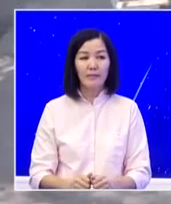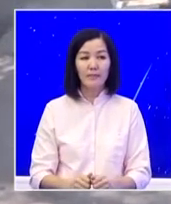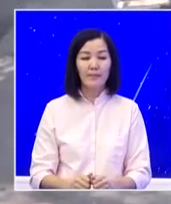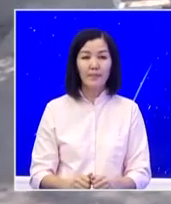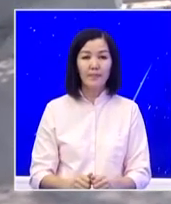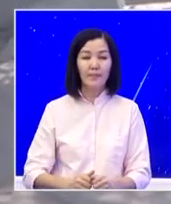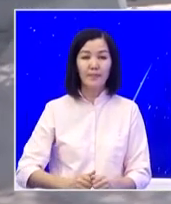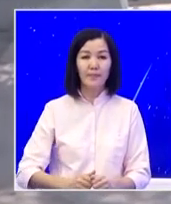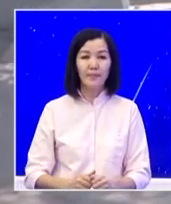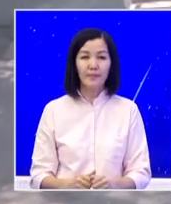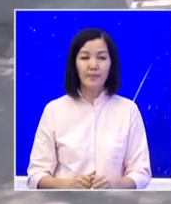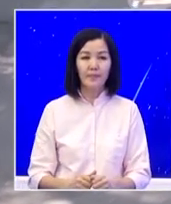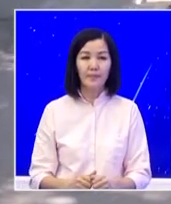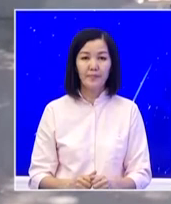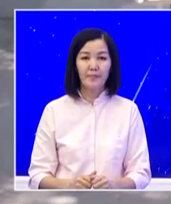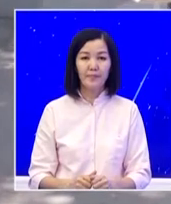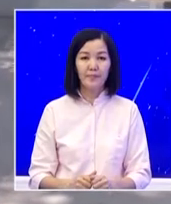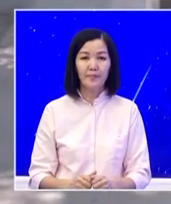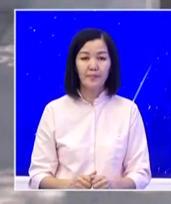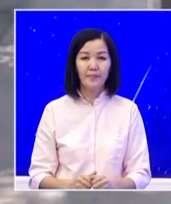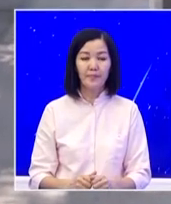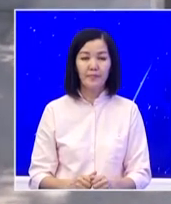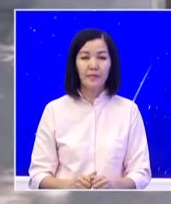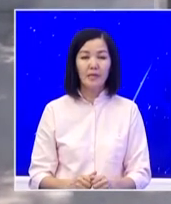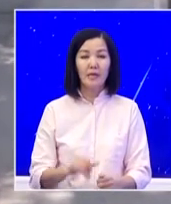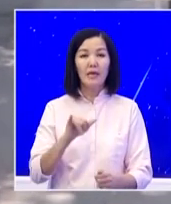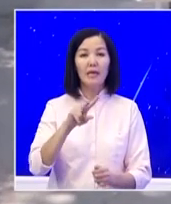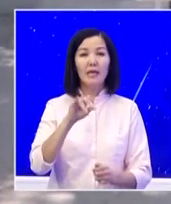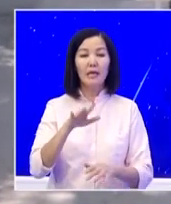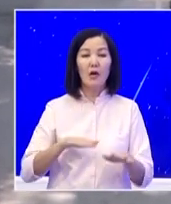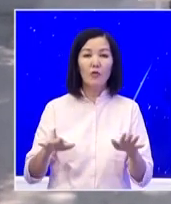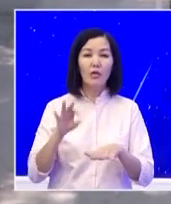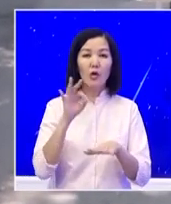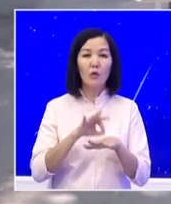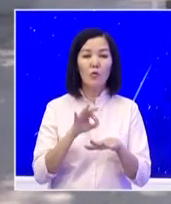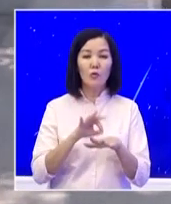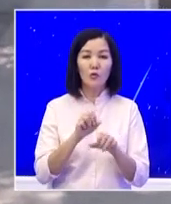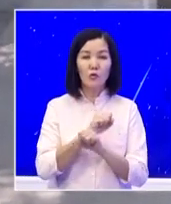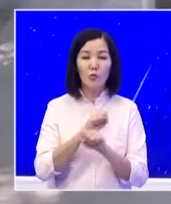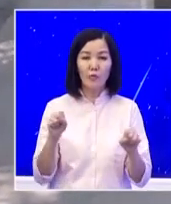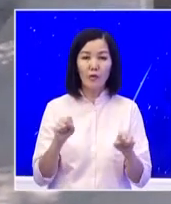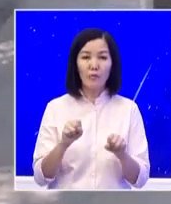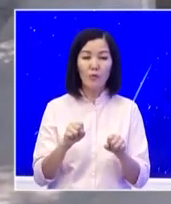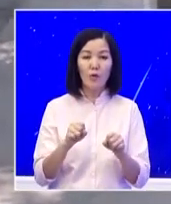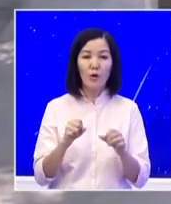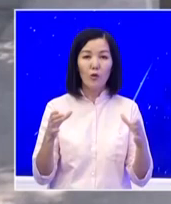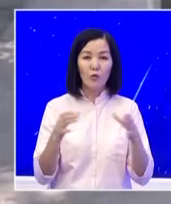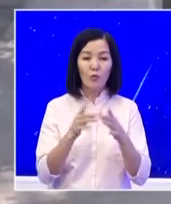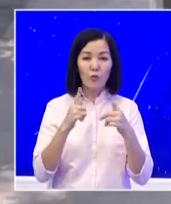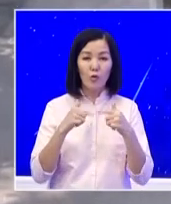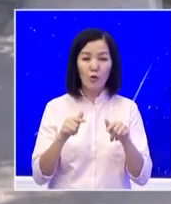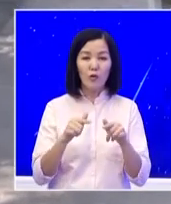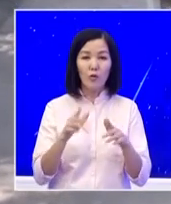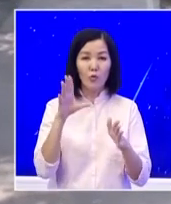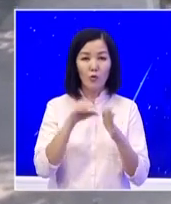целях недопущения распространения коронавирусной инфекции. Іле ауданында індеттің таралуына жол бермеу мақсатында мобильді топ құрылды.